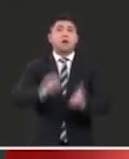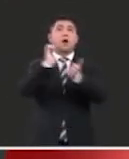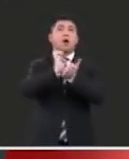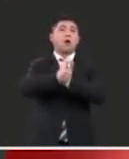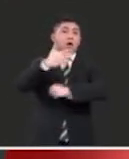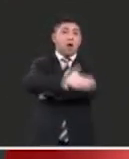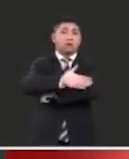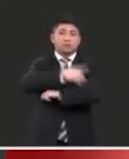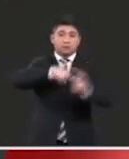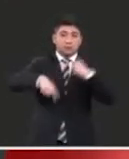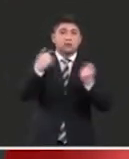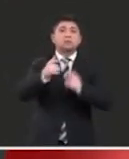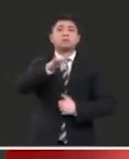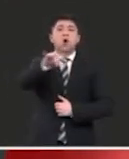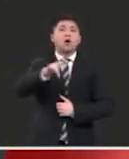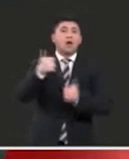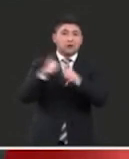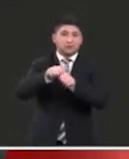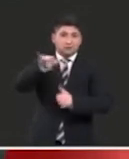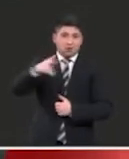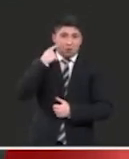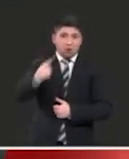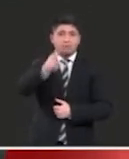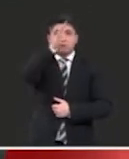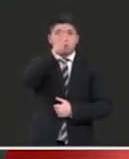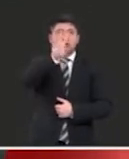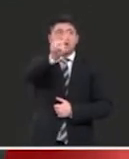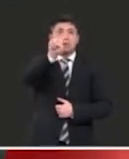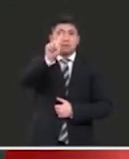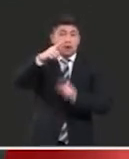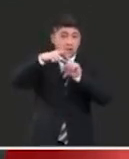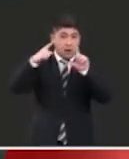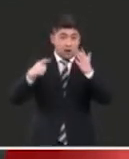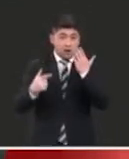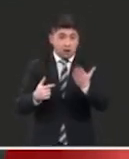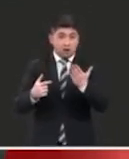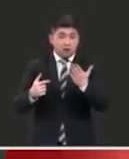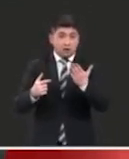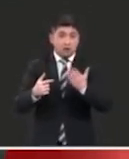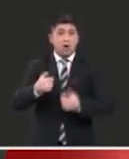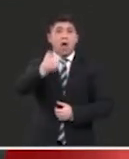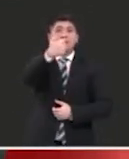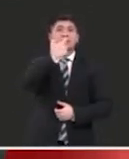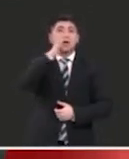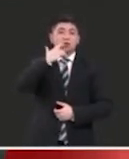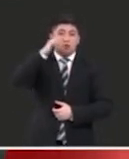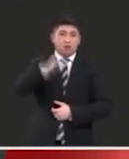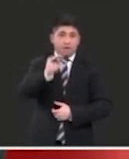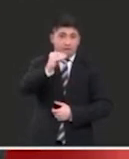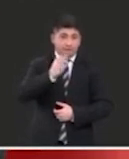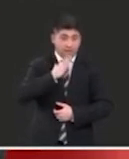da çalışmayan eş için 521 lira, 6 yaşından küçük çocuklar